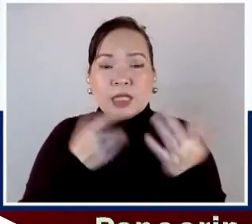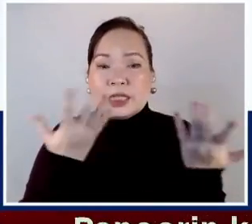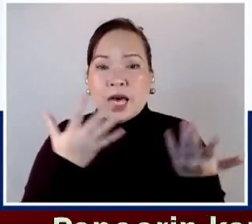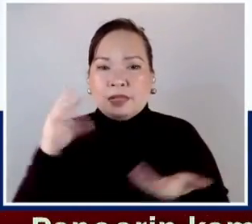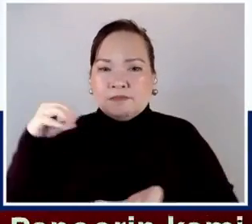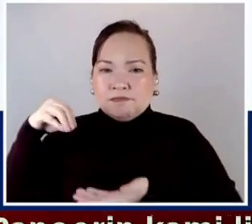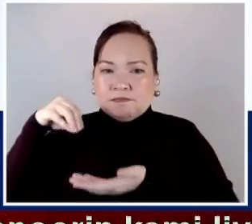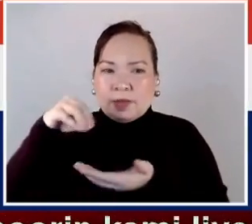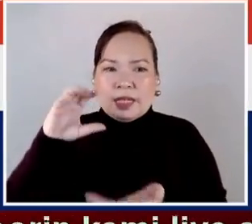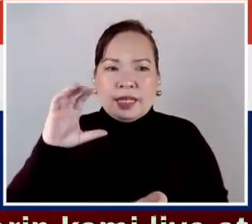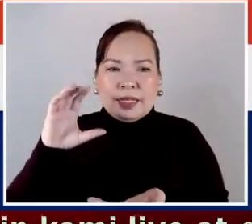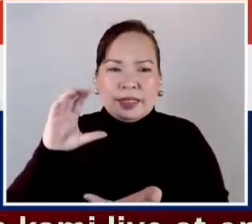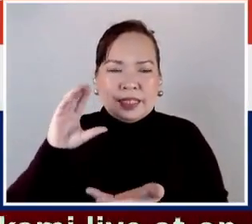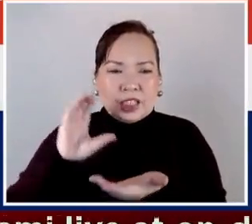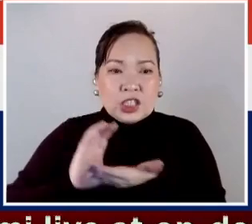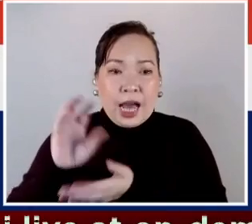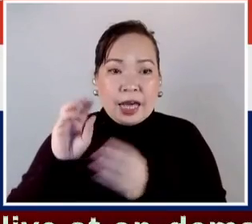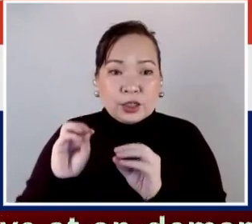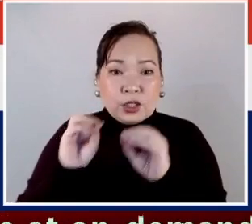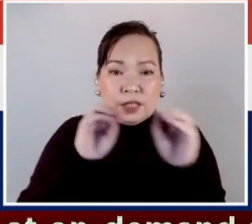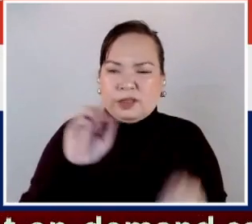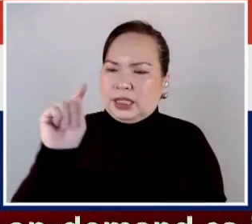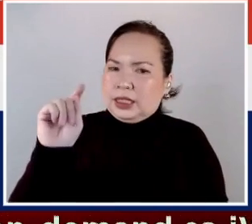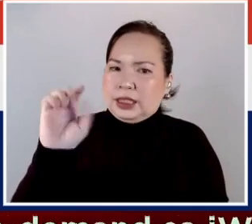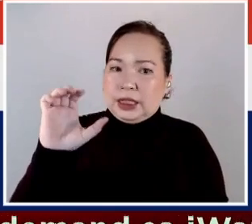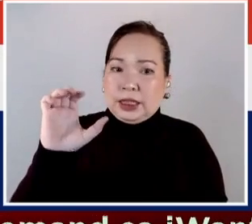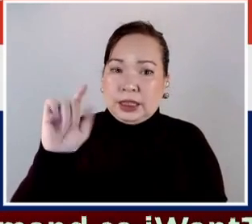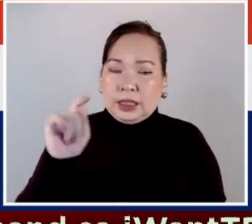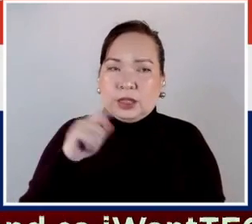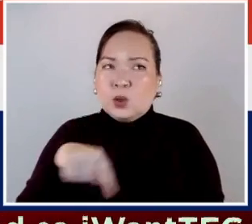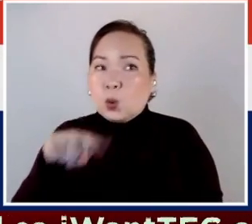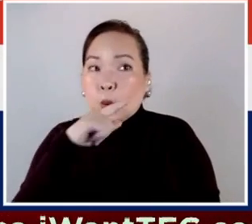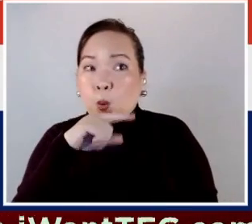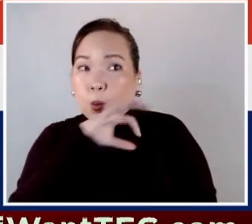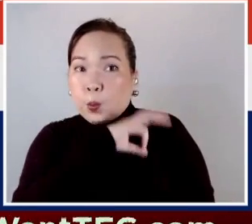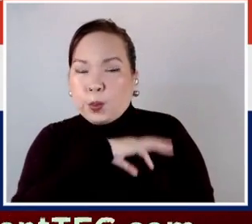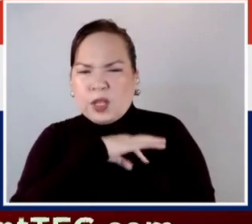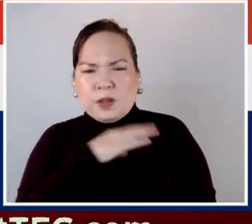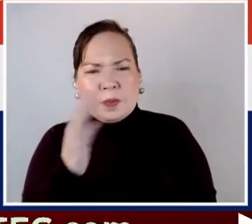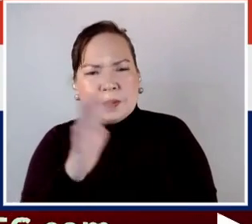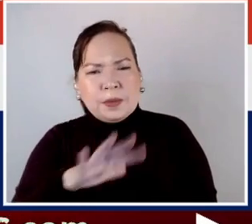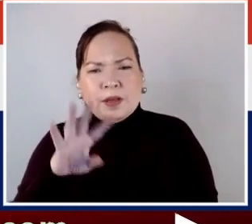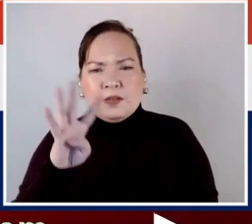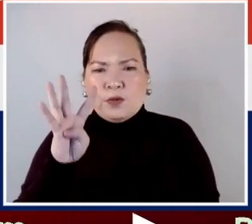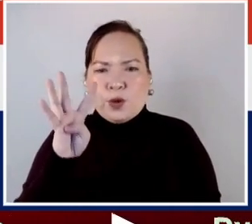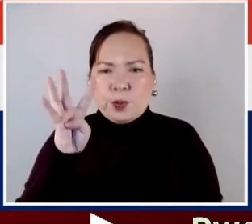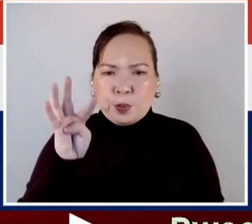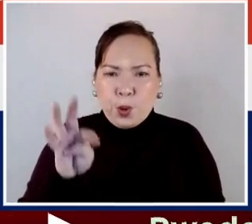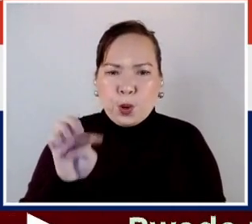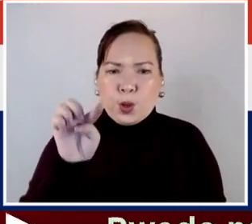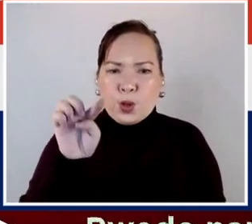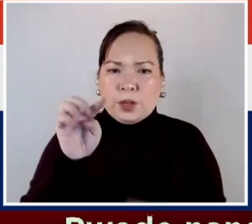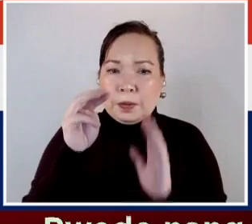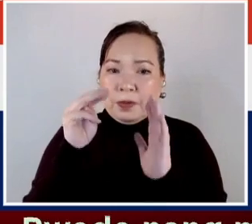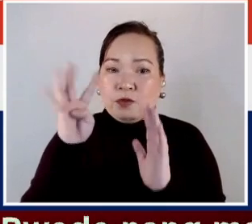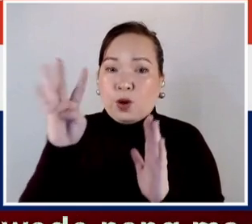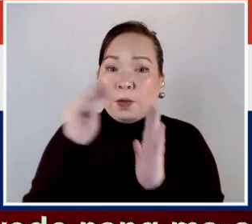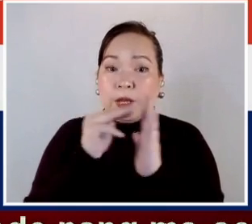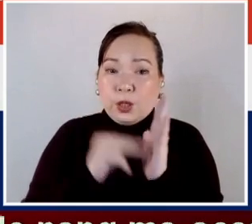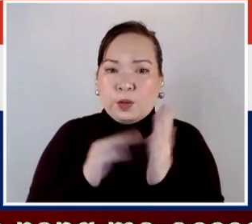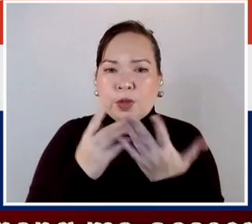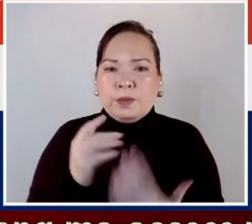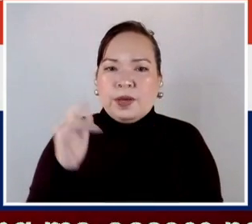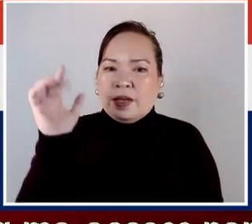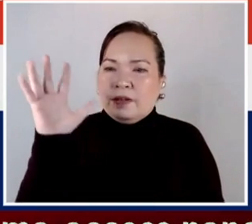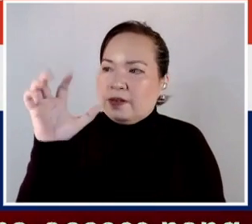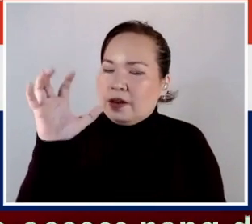o TCT program. Mapupunta ito sa 4 na milyong beneficiaries na makakatanggap ng 500 pesos kada buwan o 1,000